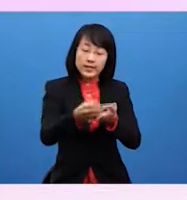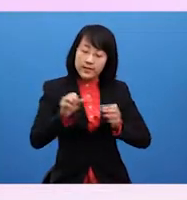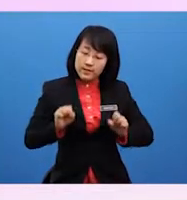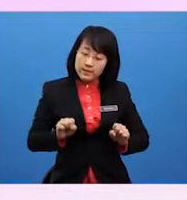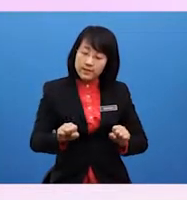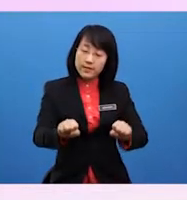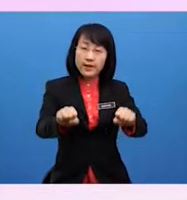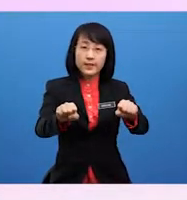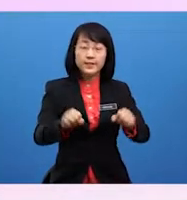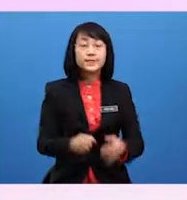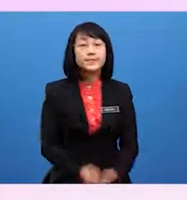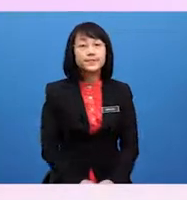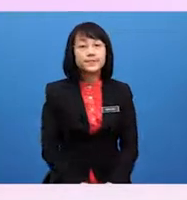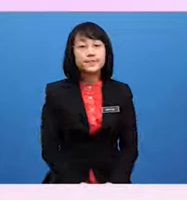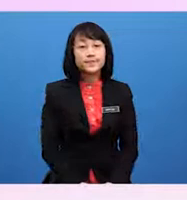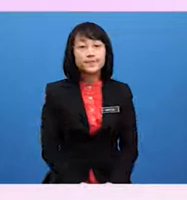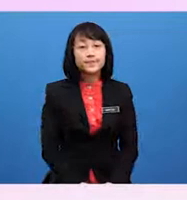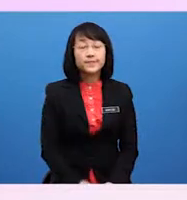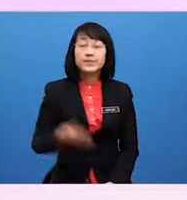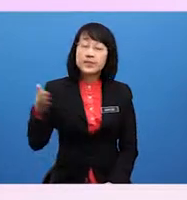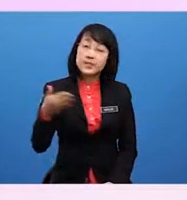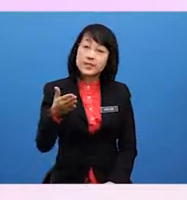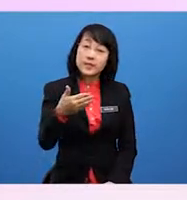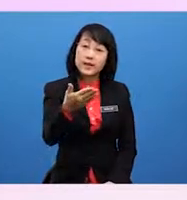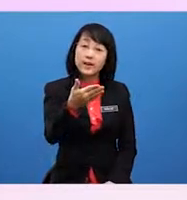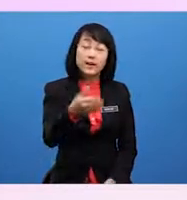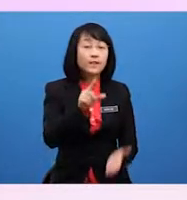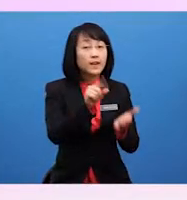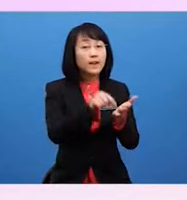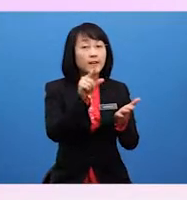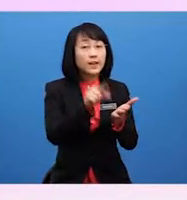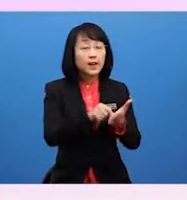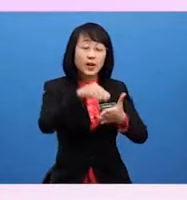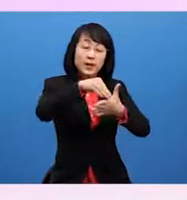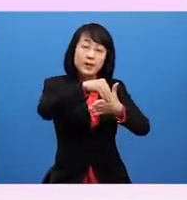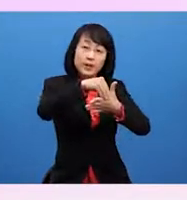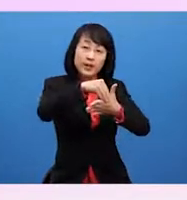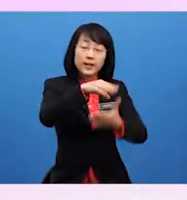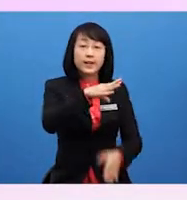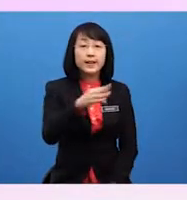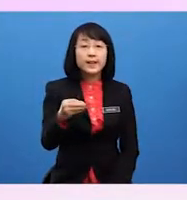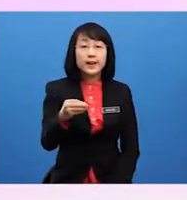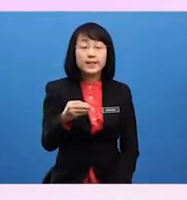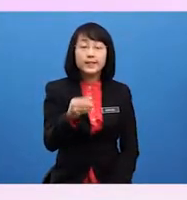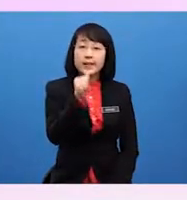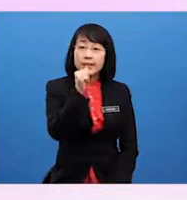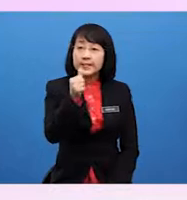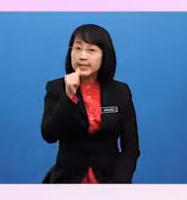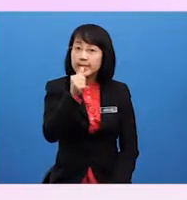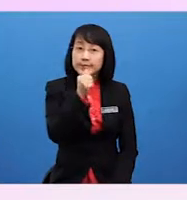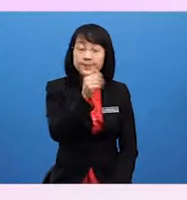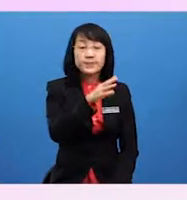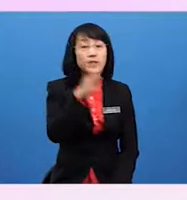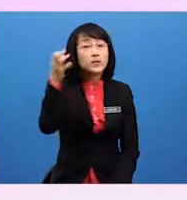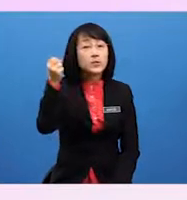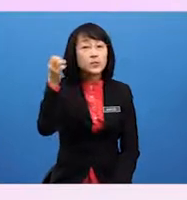sederhana. Ini termasuk ikan, ayam, daging dan kekacang serta susu